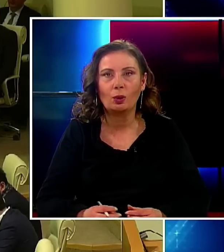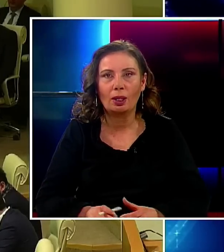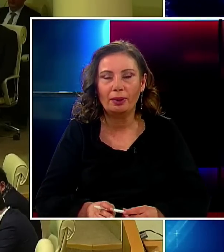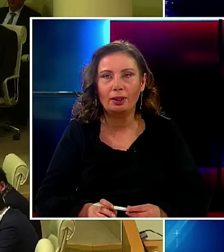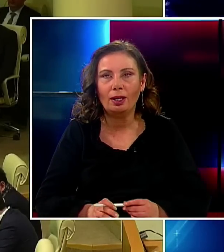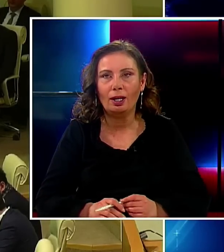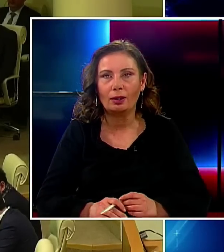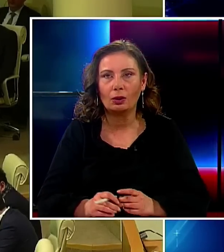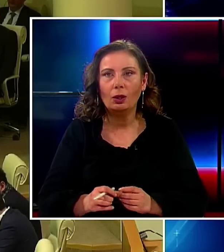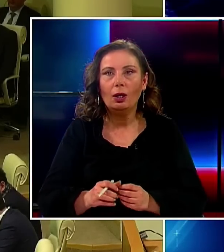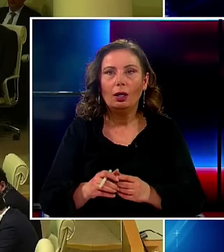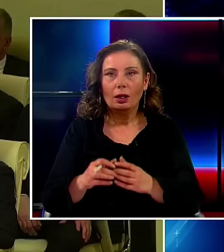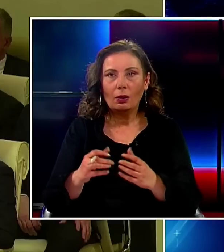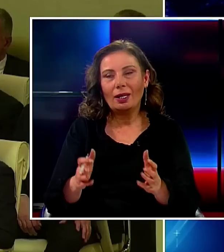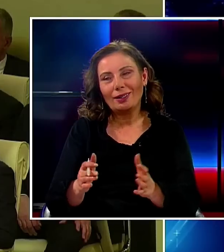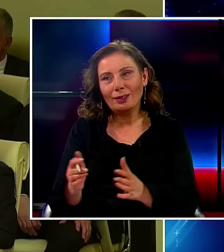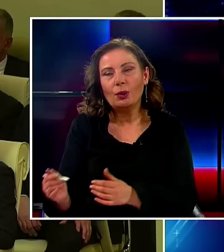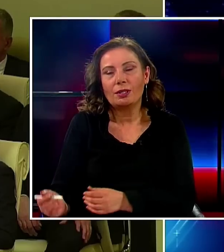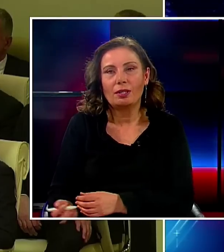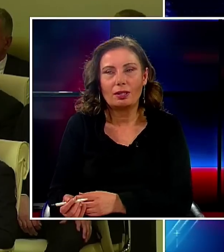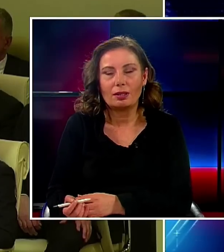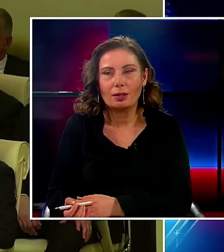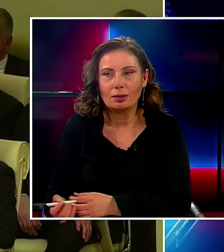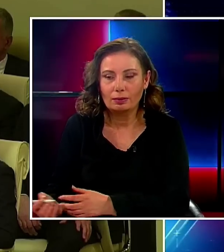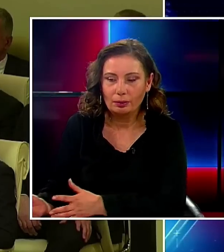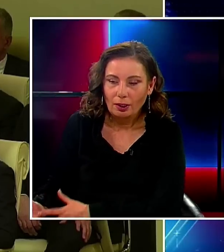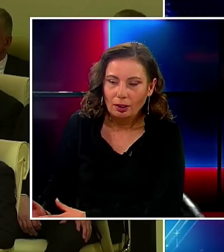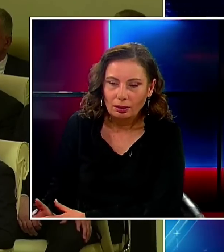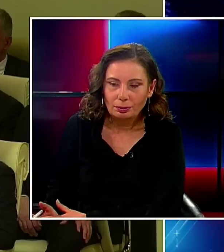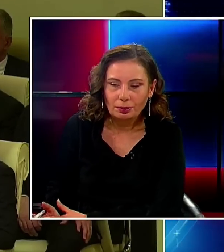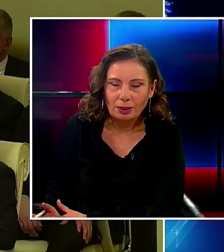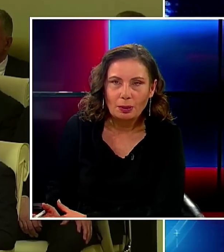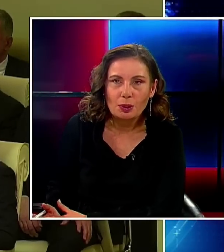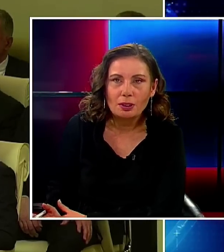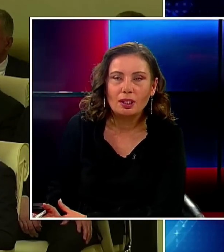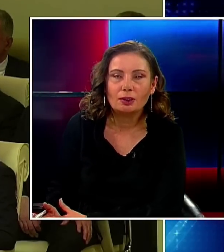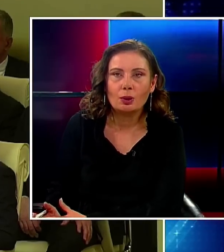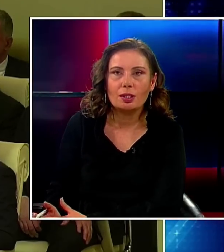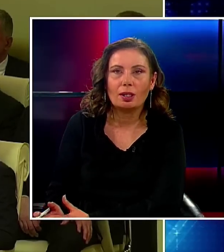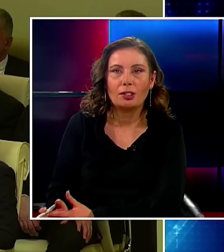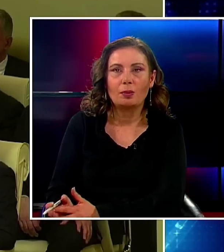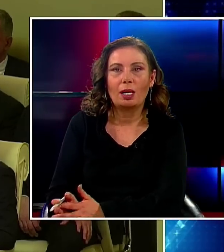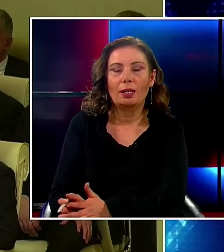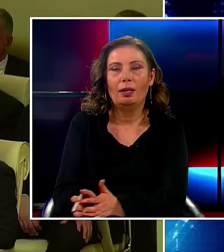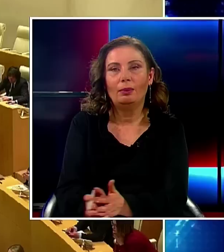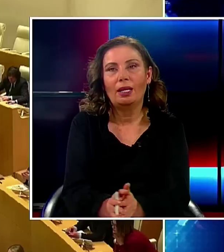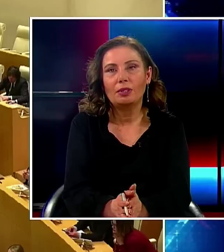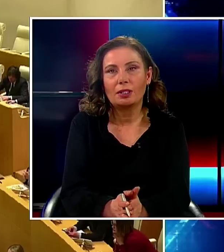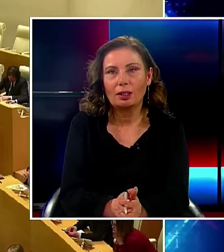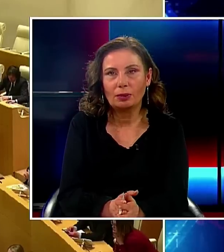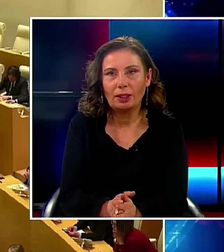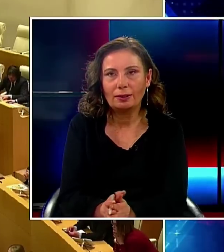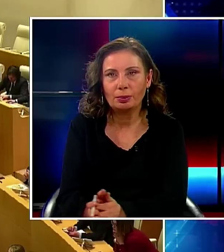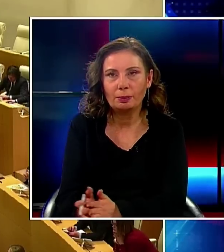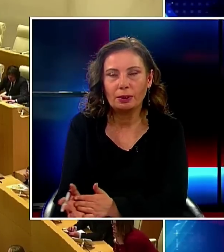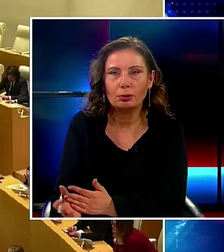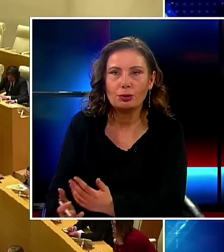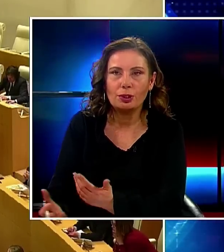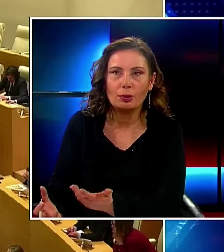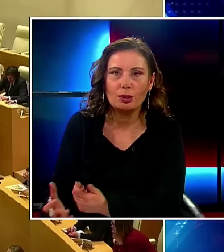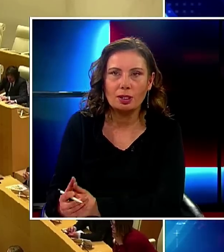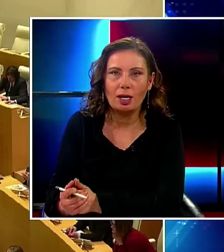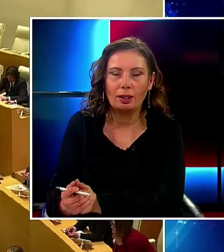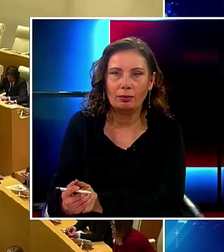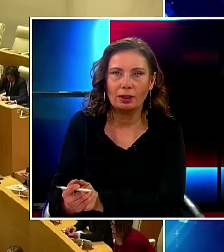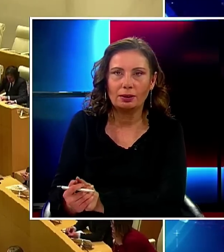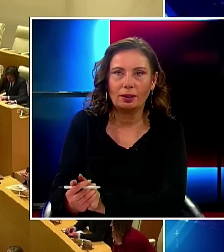იურისპუდენციასთან საერთო არაფერი არ აქვს, რომ ხო აი კი გვიზის ტელევიზიის დირექტორი ციხეში, მაგრამ რა ვიცი ხა თვად